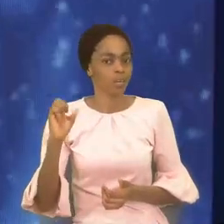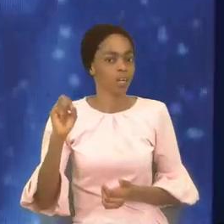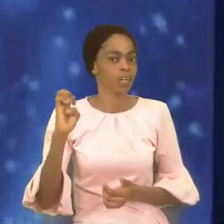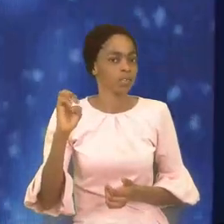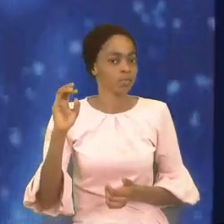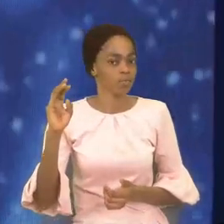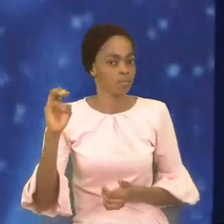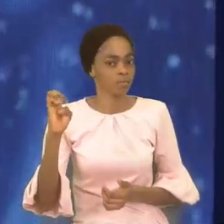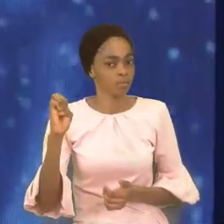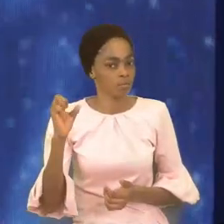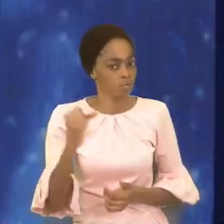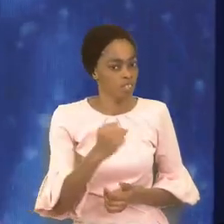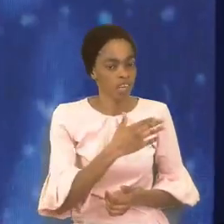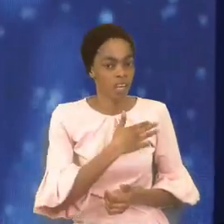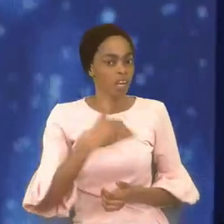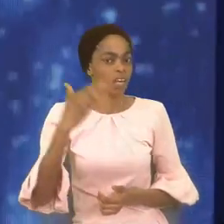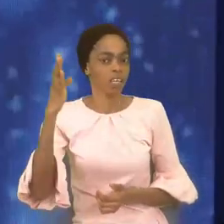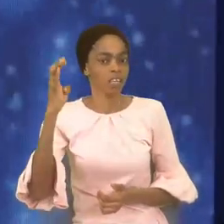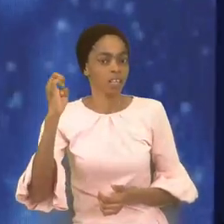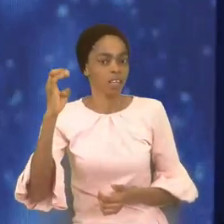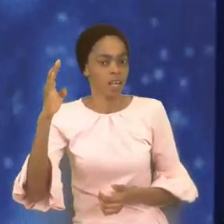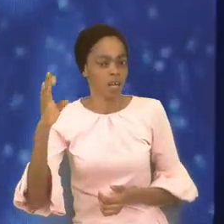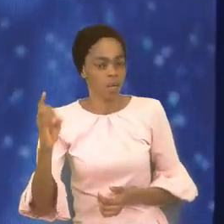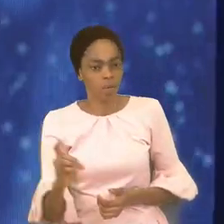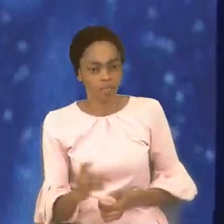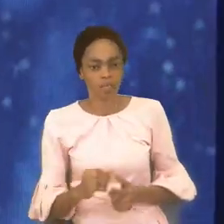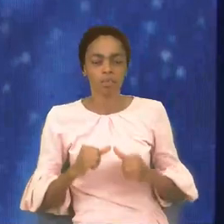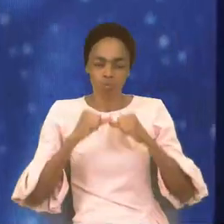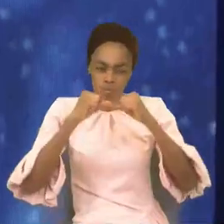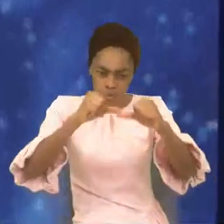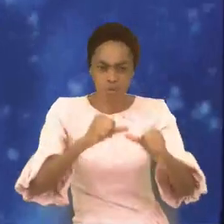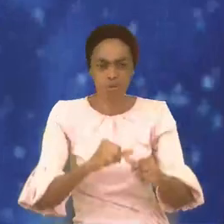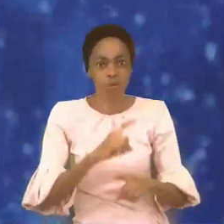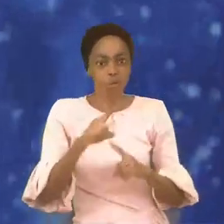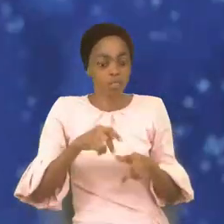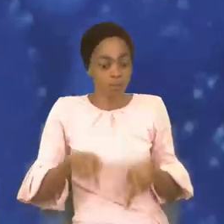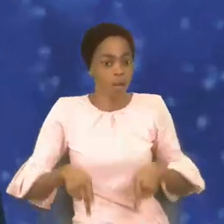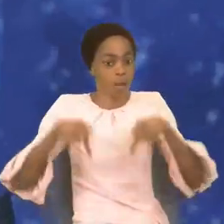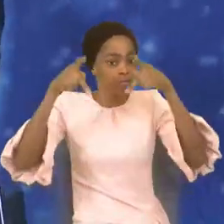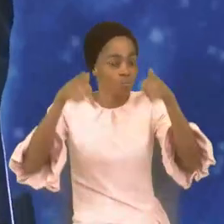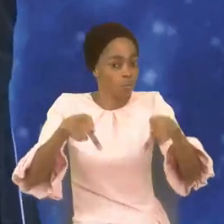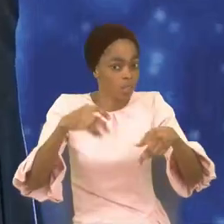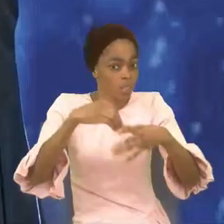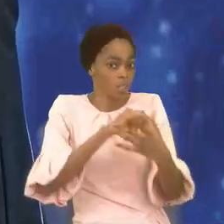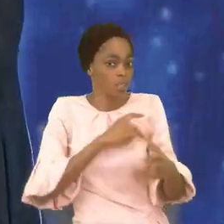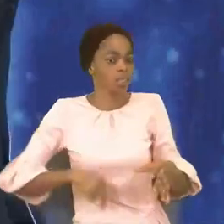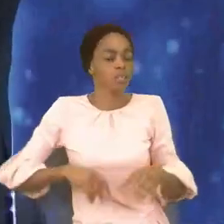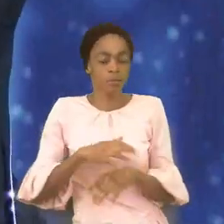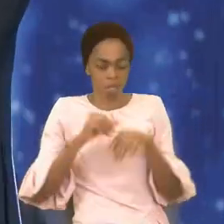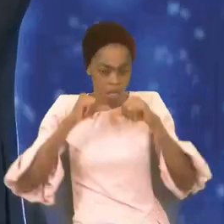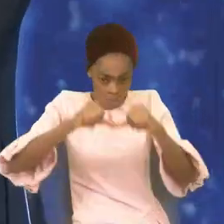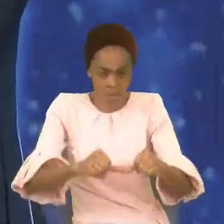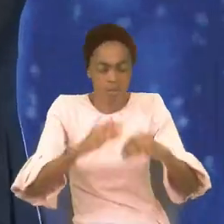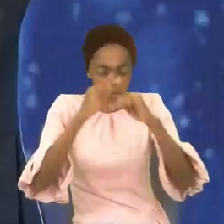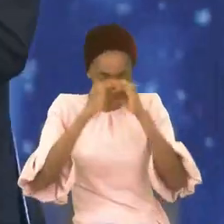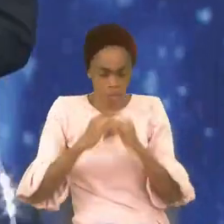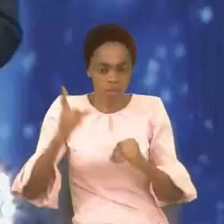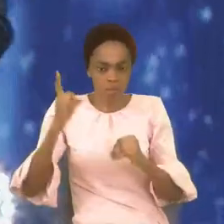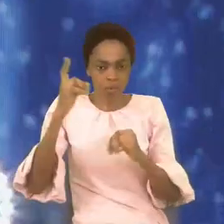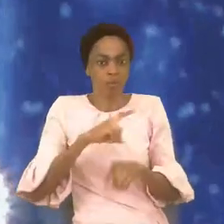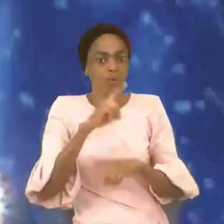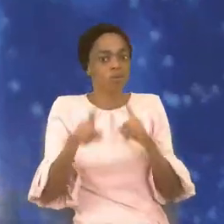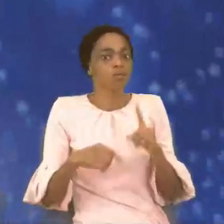ont demeuré. Quand ils avaient été promus, ils ont demeuré, continué à adorer le Seigneur. Quand la menace est arrivée, ils ont continué à adorer le